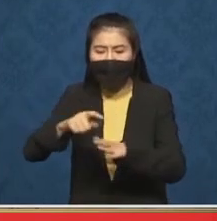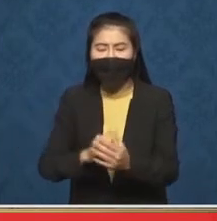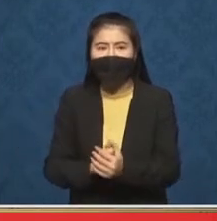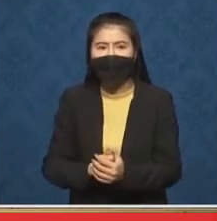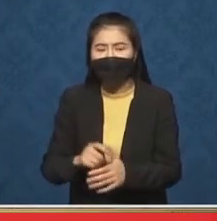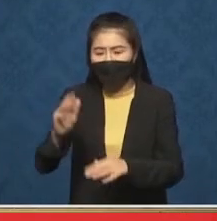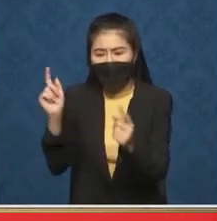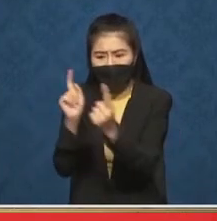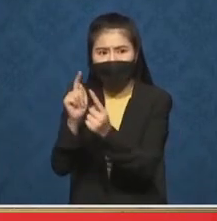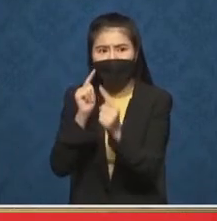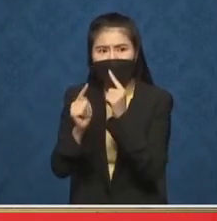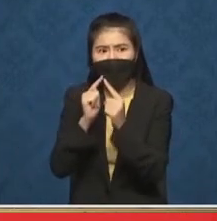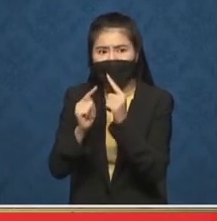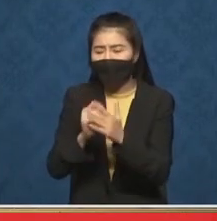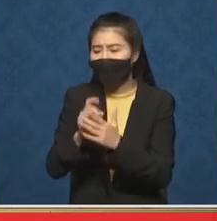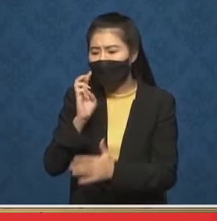เรีกเขามาพบมาพูด